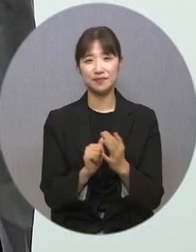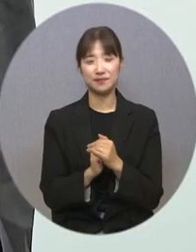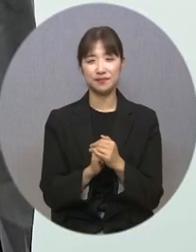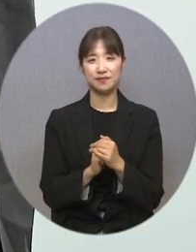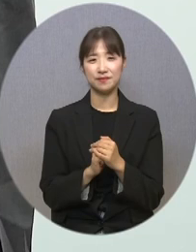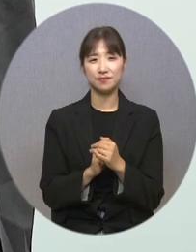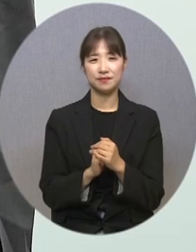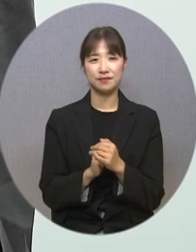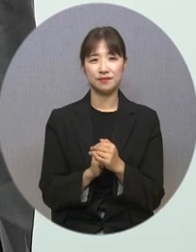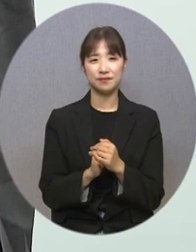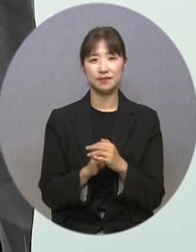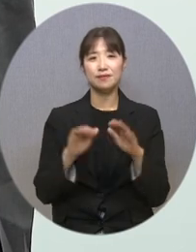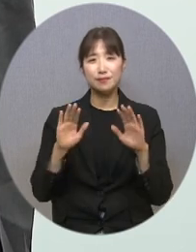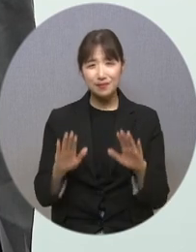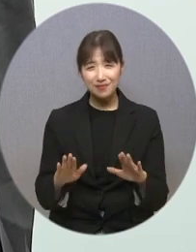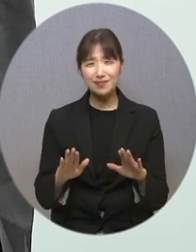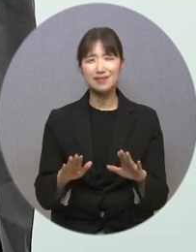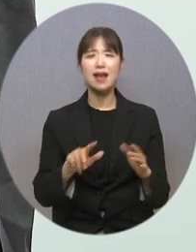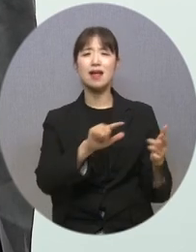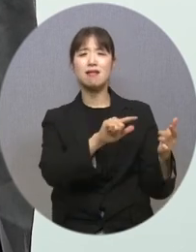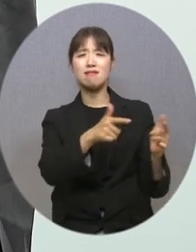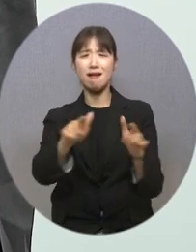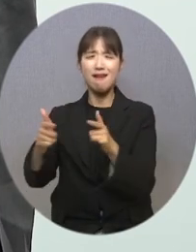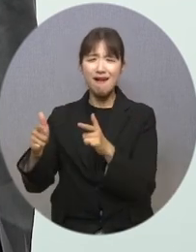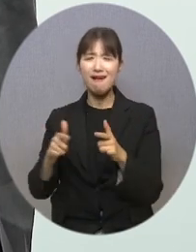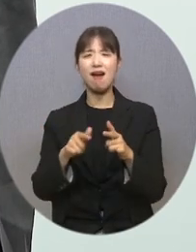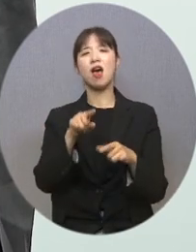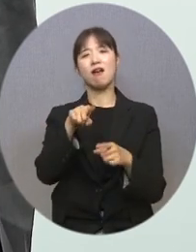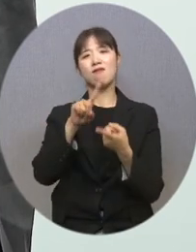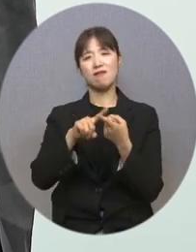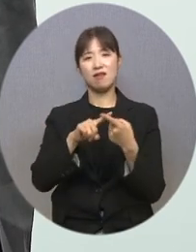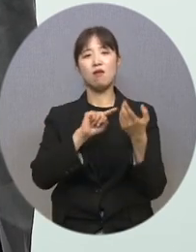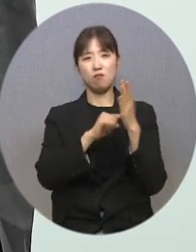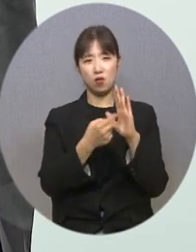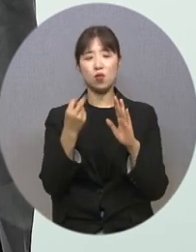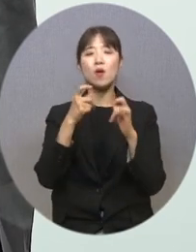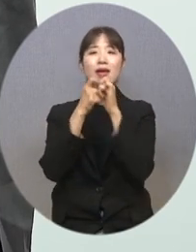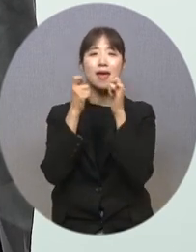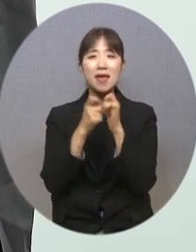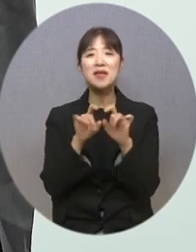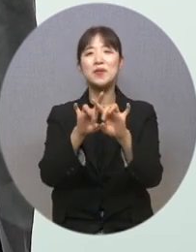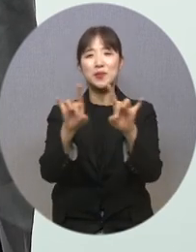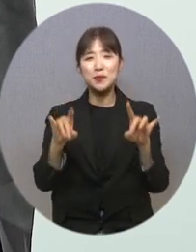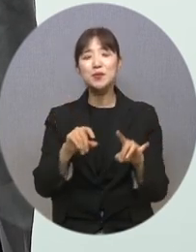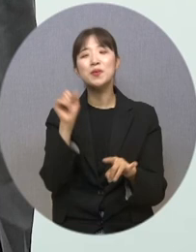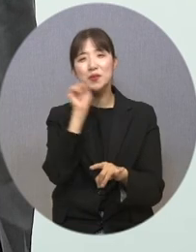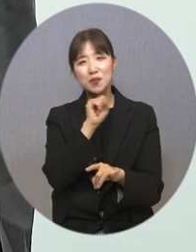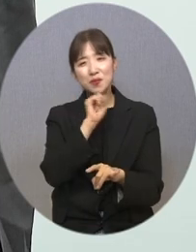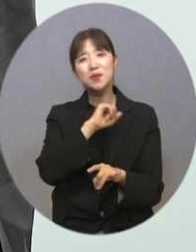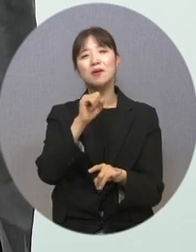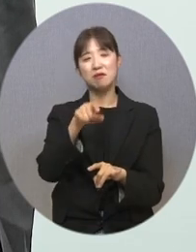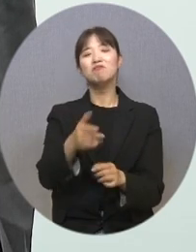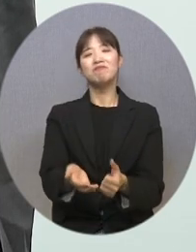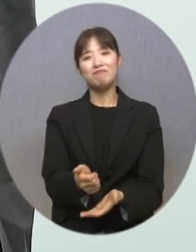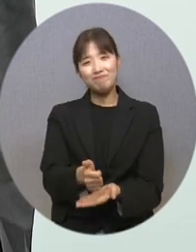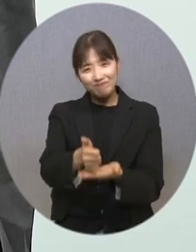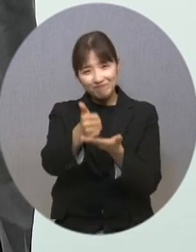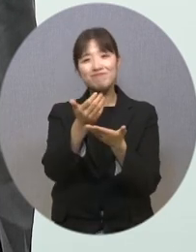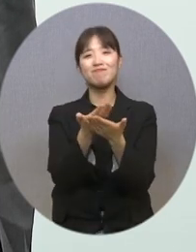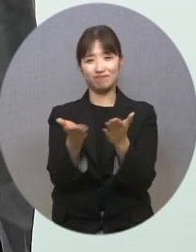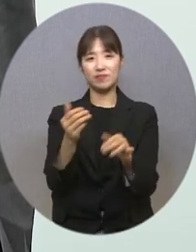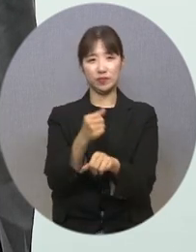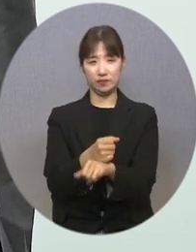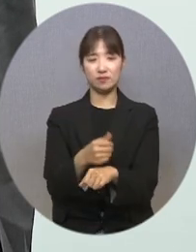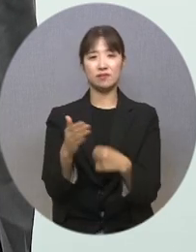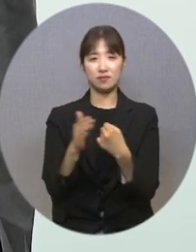건데요 지금 다양성을 말하는 사회이고 개인의 취향을 존중해주는 사회 이잖아요 그러면 그 여러